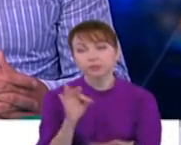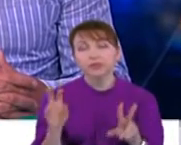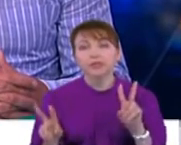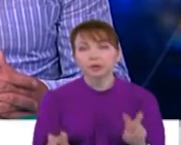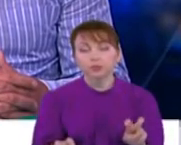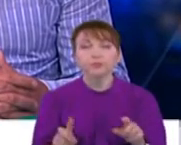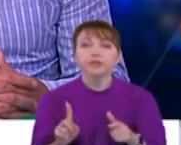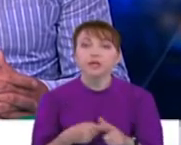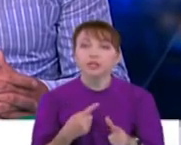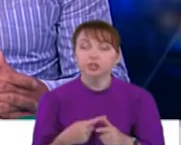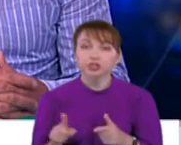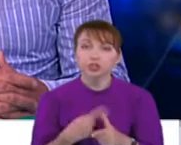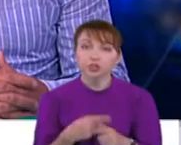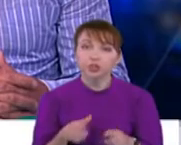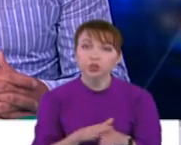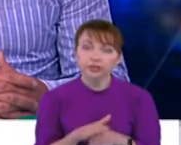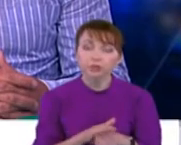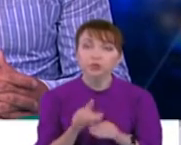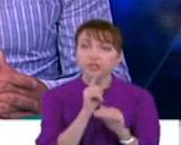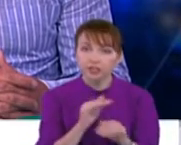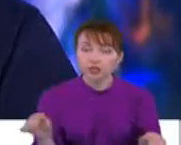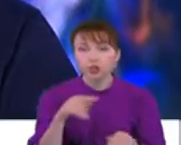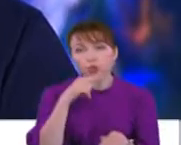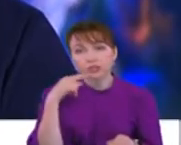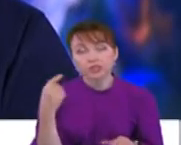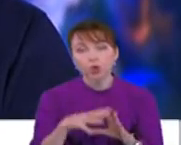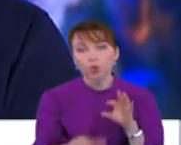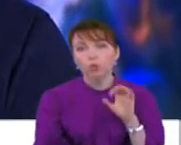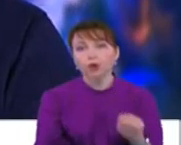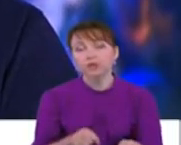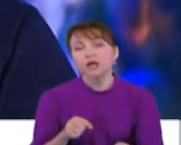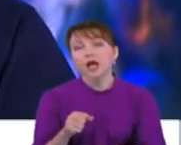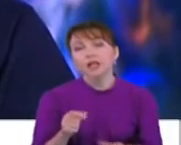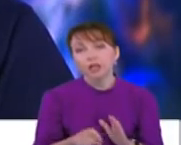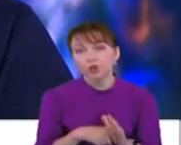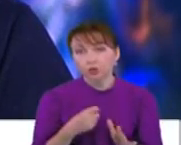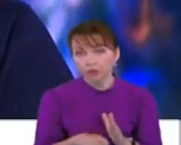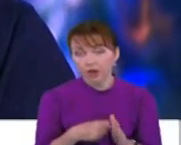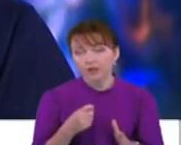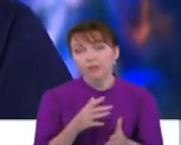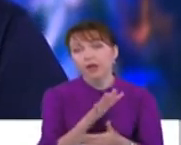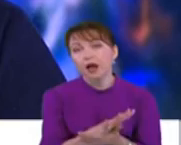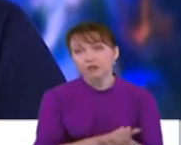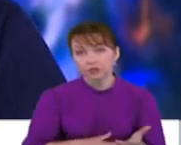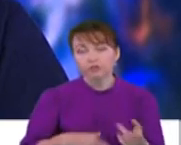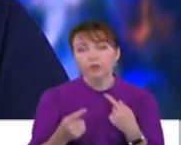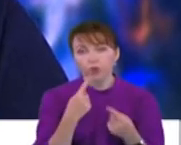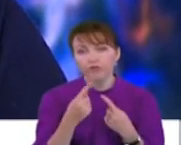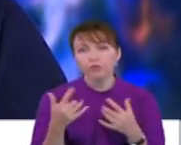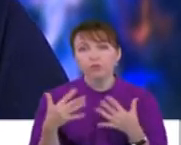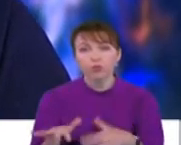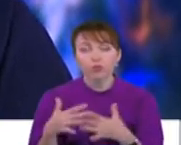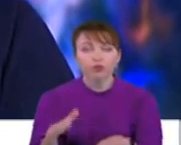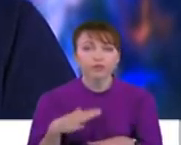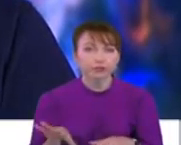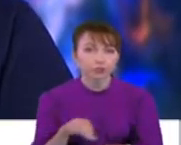чи дотримуються тиші російські окупанти на Донбасі, от навіщо, ну, трошки пізніше ми про море поговоримо, для чого там перекрити практично